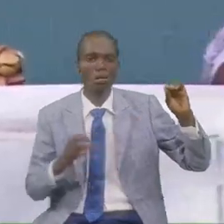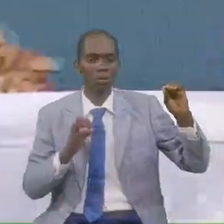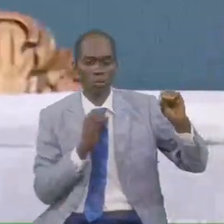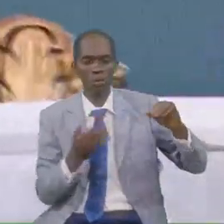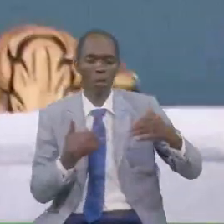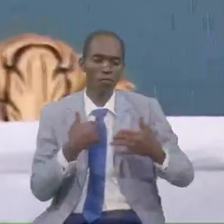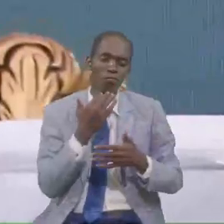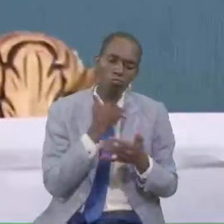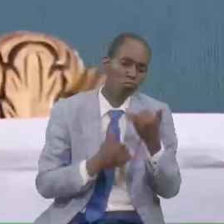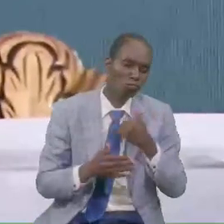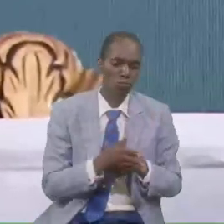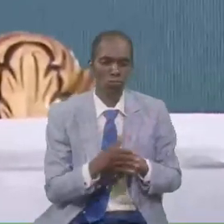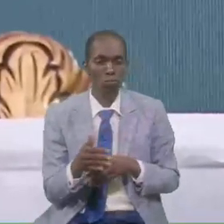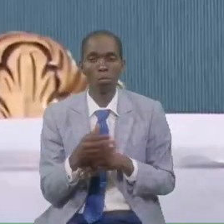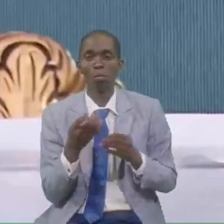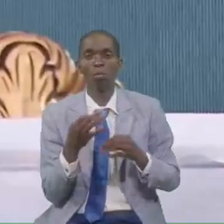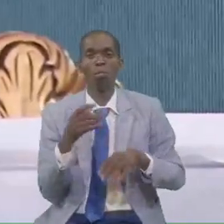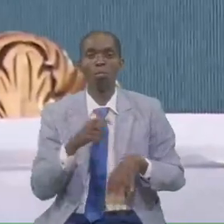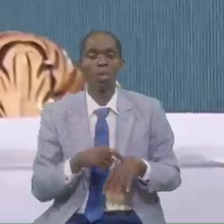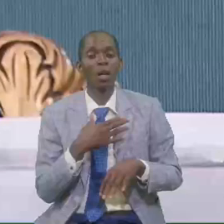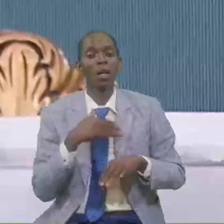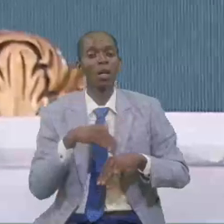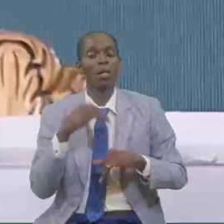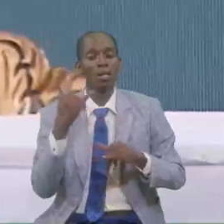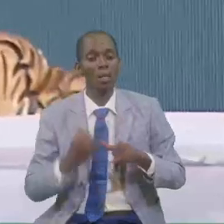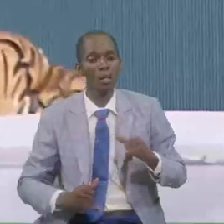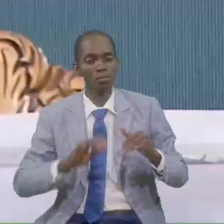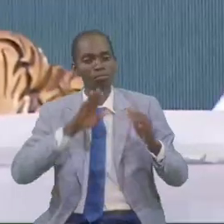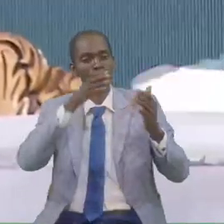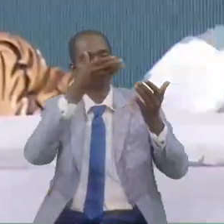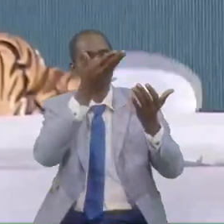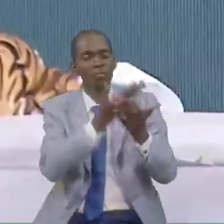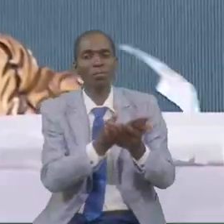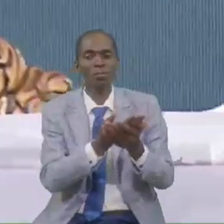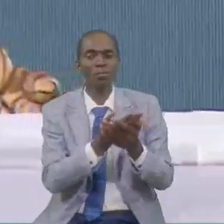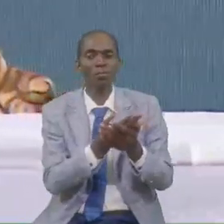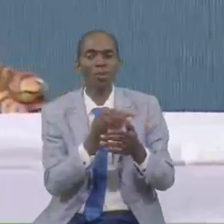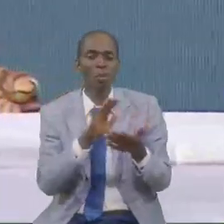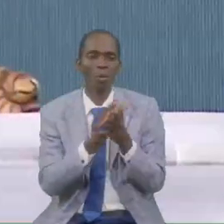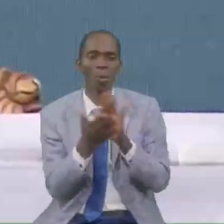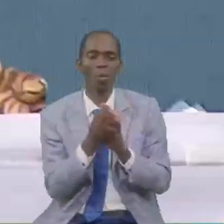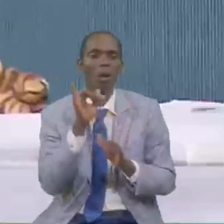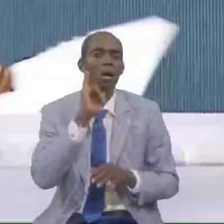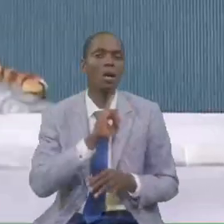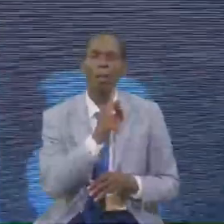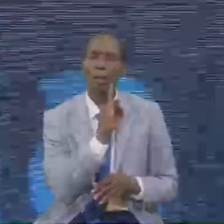Il a passé par des détours, c'est vrai, mais finalement il est devenu Israël.